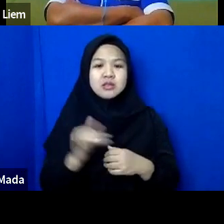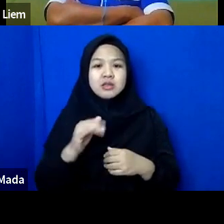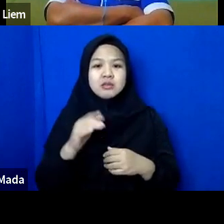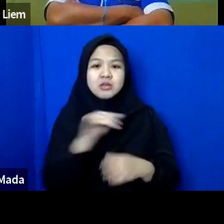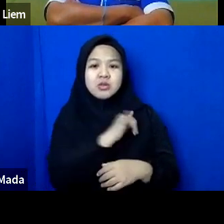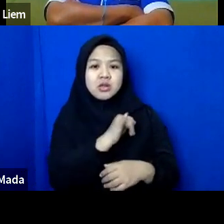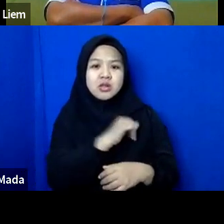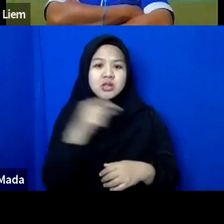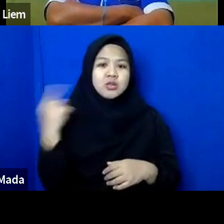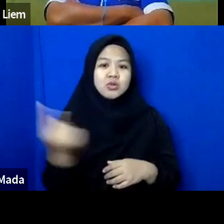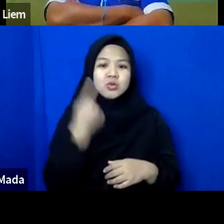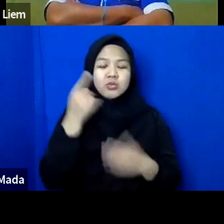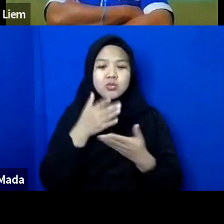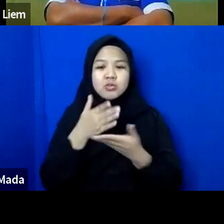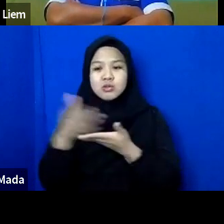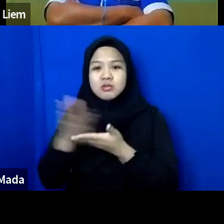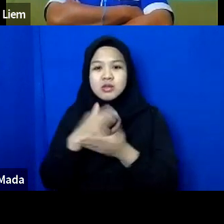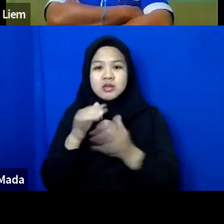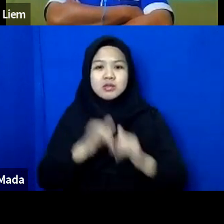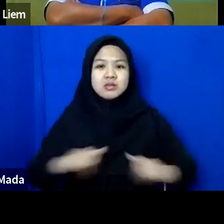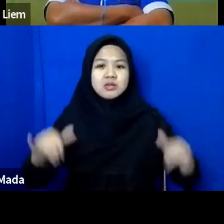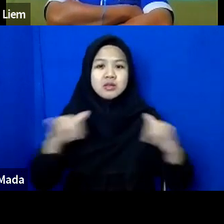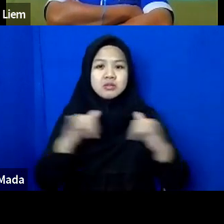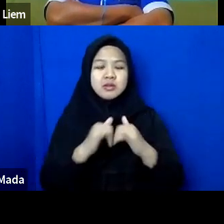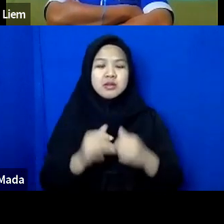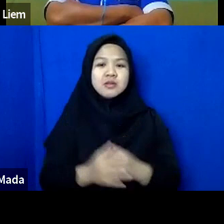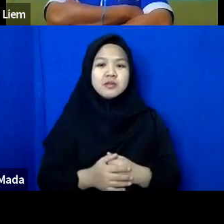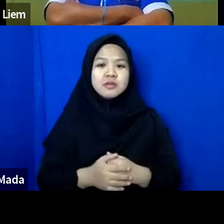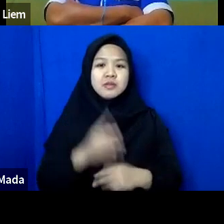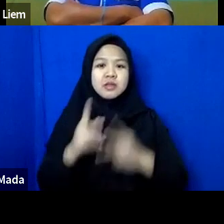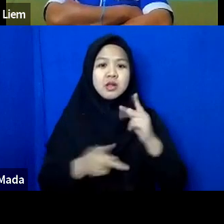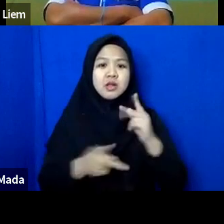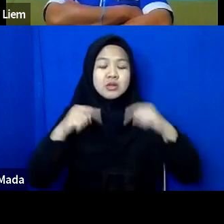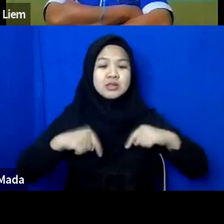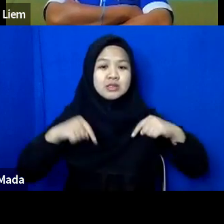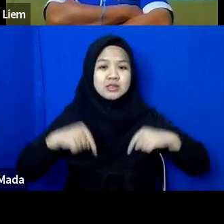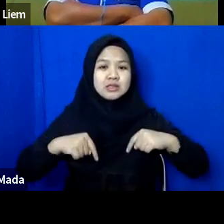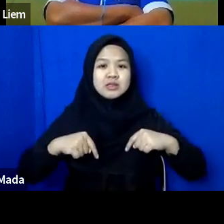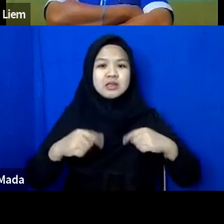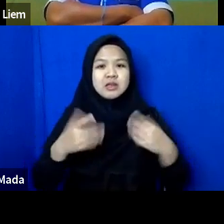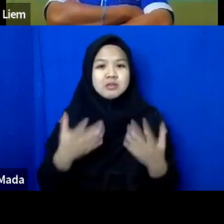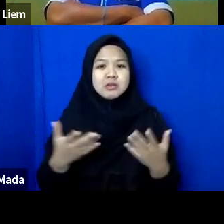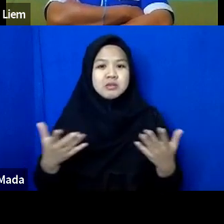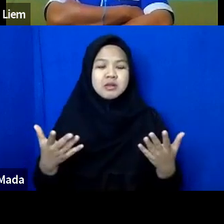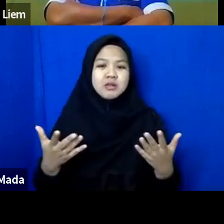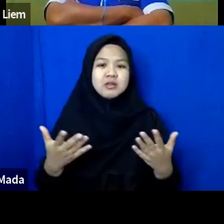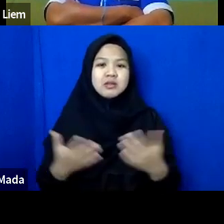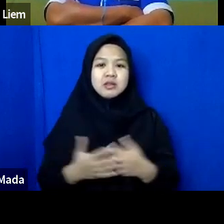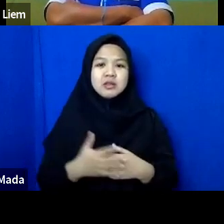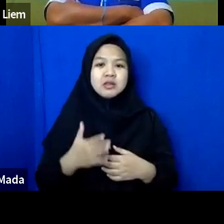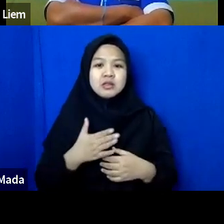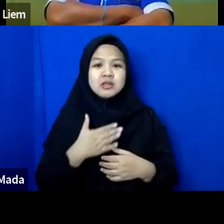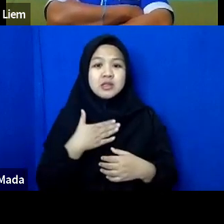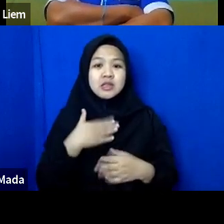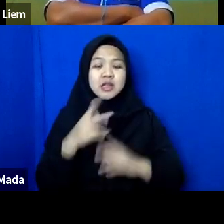kamar mandi umum dibagi bersama gitu Jadi kalau di sini ya bagaimana ya Pak saya